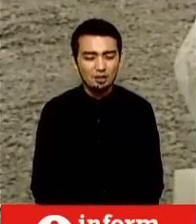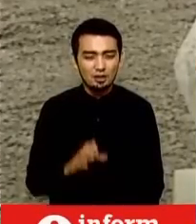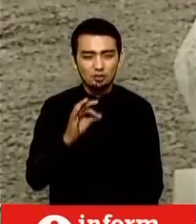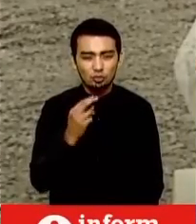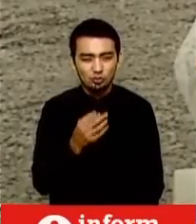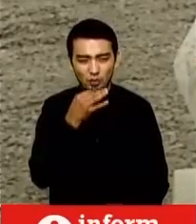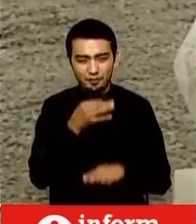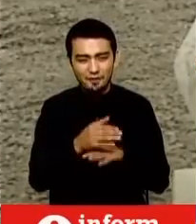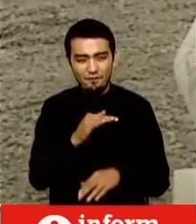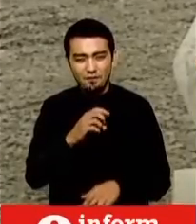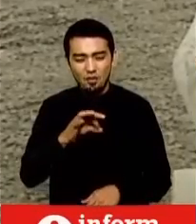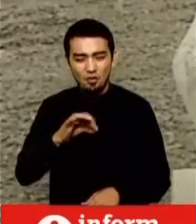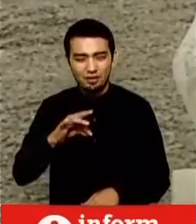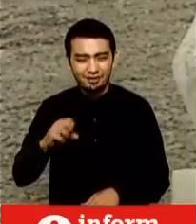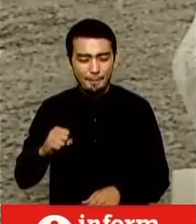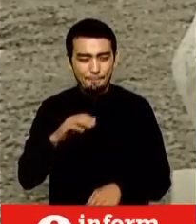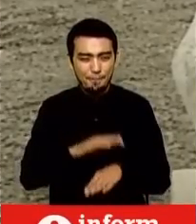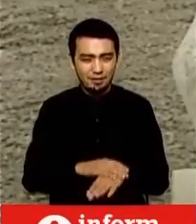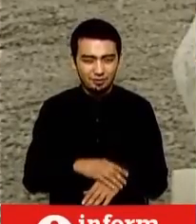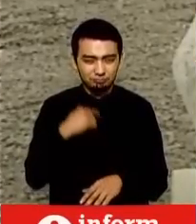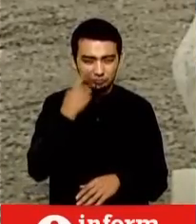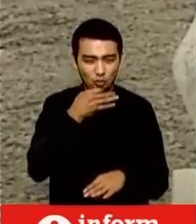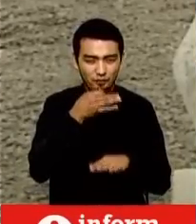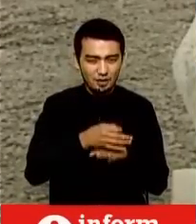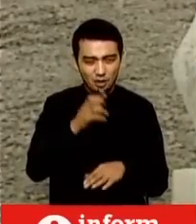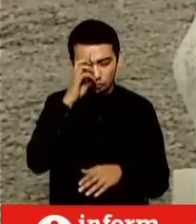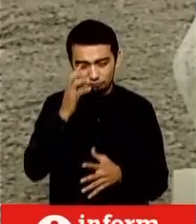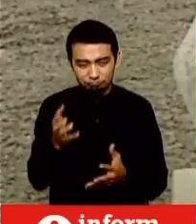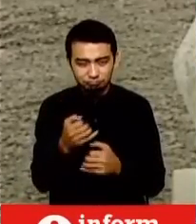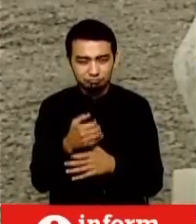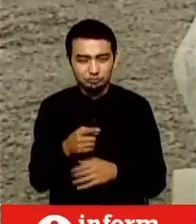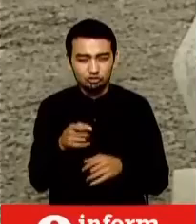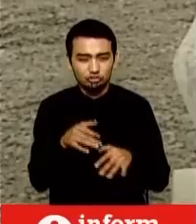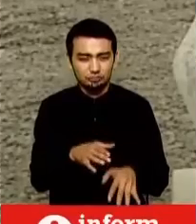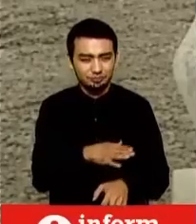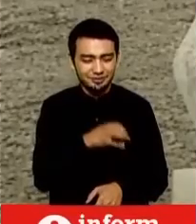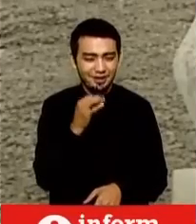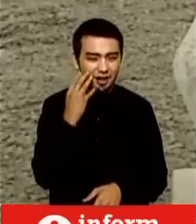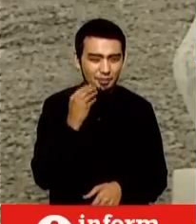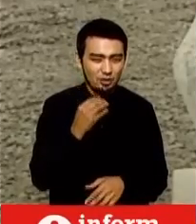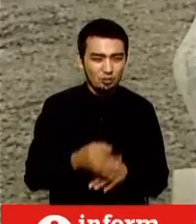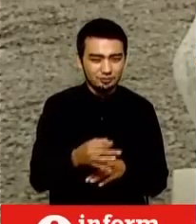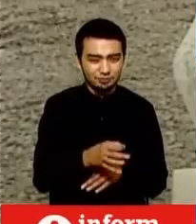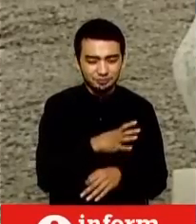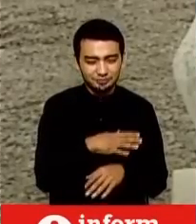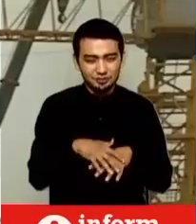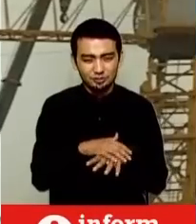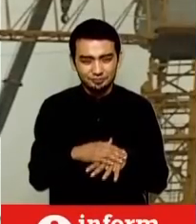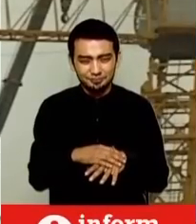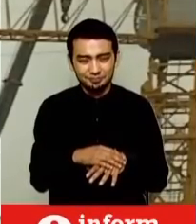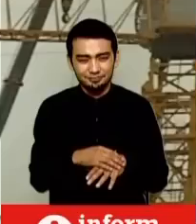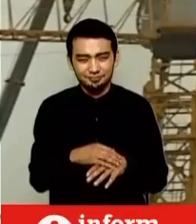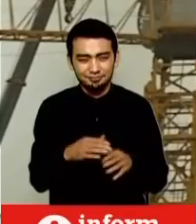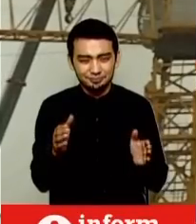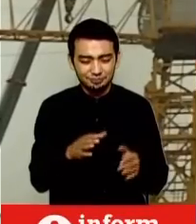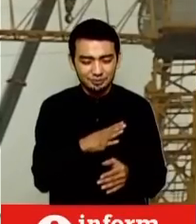Форте Банк өзінің әлеуметтік жауапкершілігі аясында мемлекеттік қолдауға шешім қабылдады. Яғни Алматы облысындағы халық тығыз қоныстанған өңірге жаңа